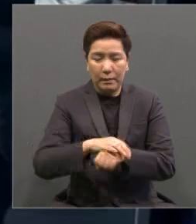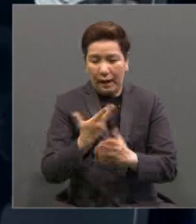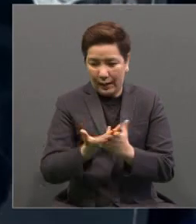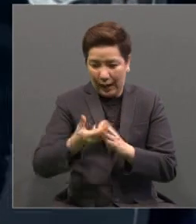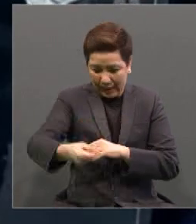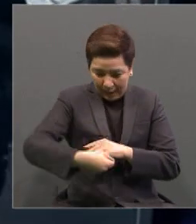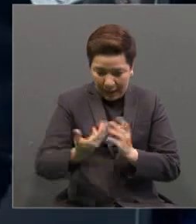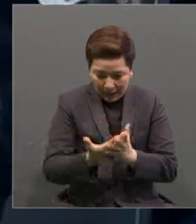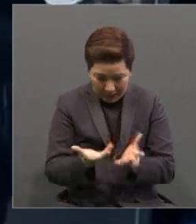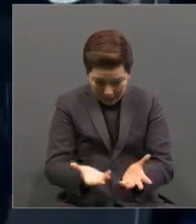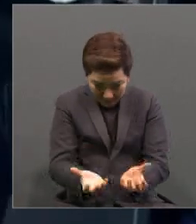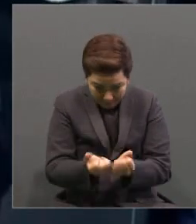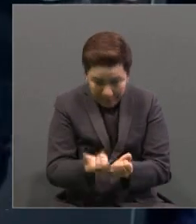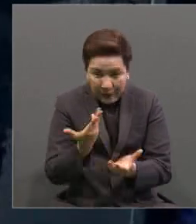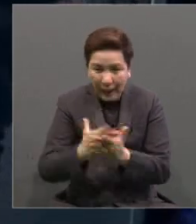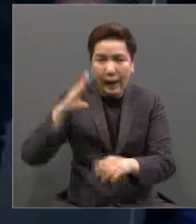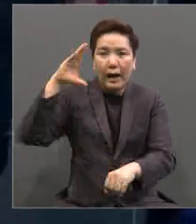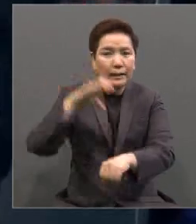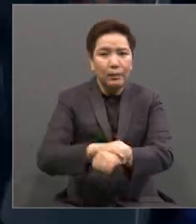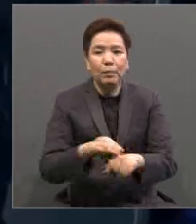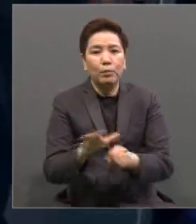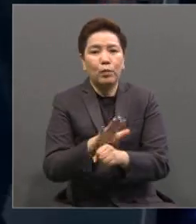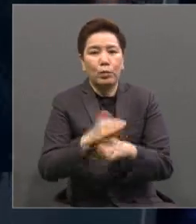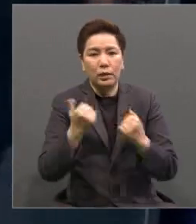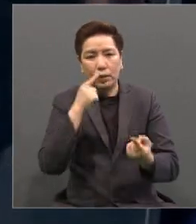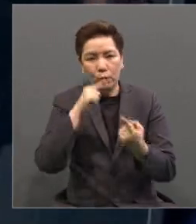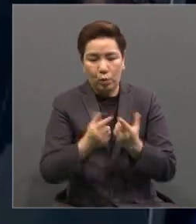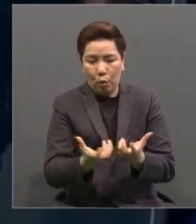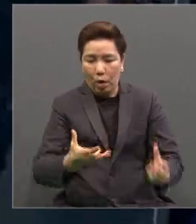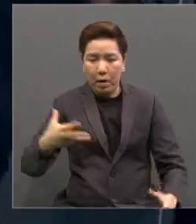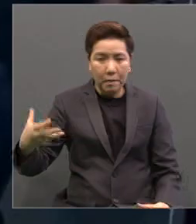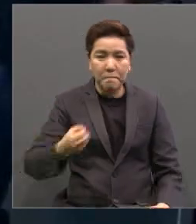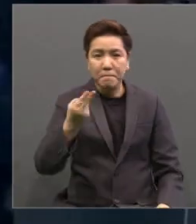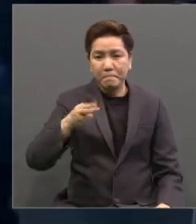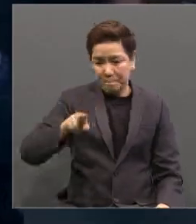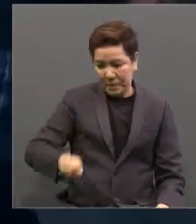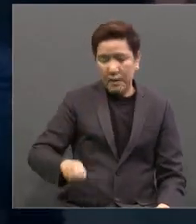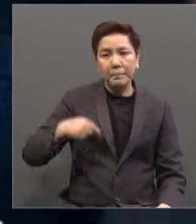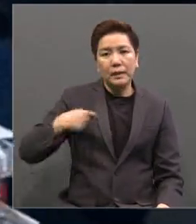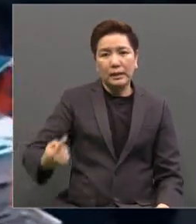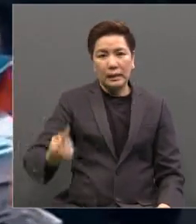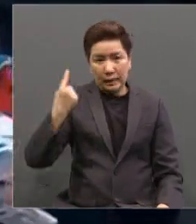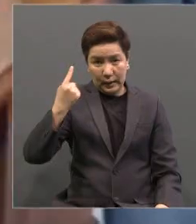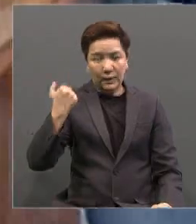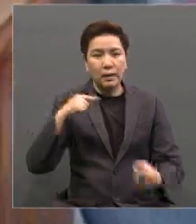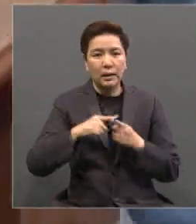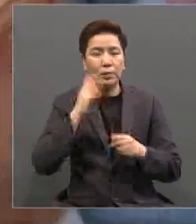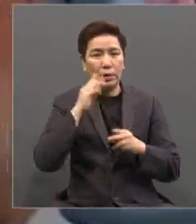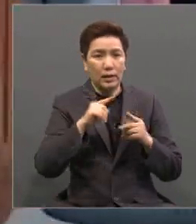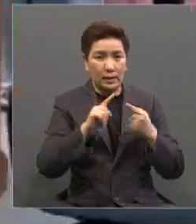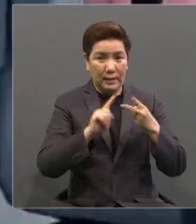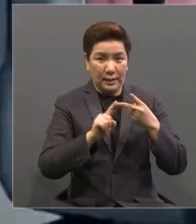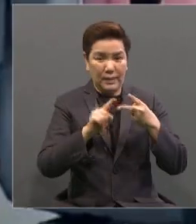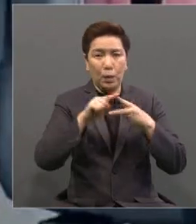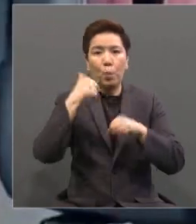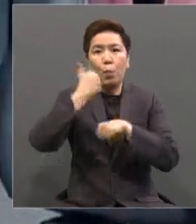รับมอบเงินของกลางได้ดังกล่าวนะครับพร้อมกับตรวจยึดอาวุธปืนได้ 1กระบอกครับส่วนเอกพจน์นั้นขนาด